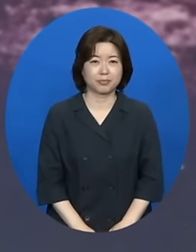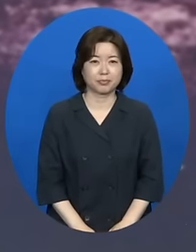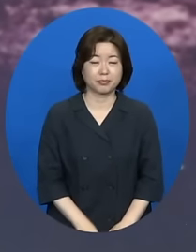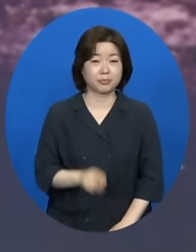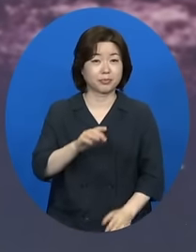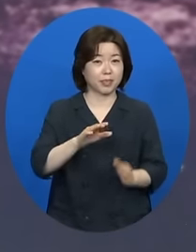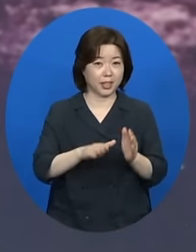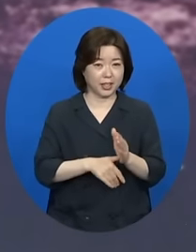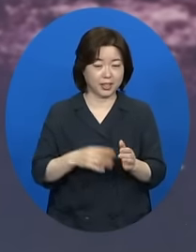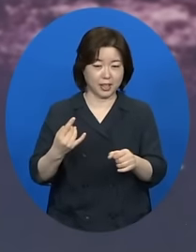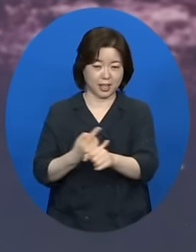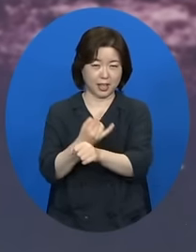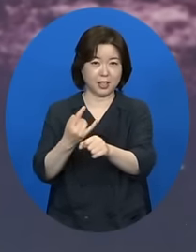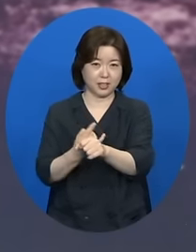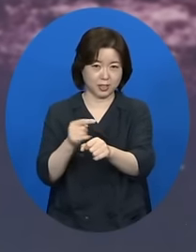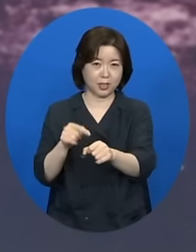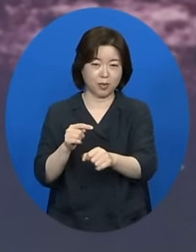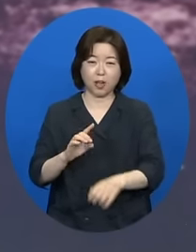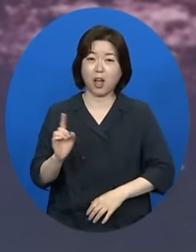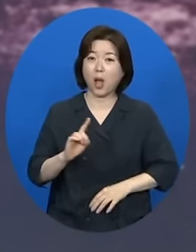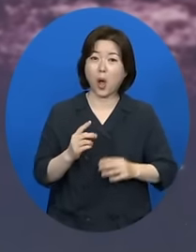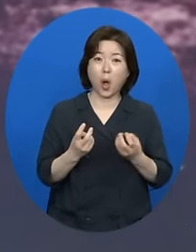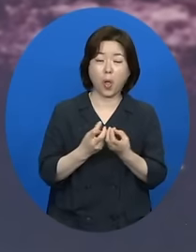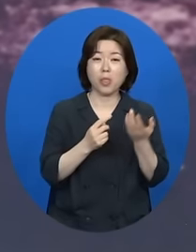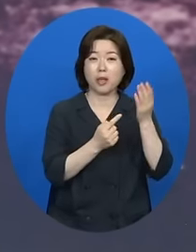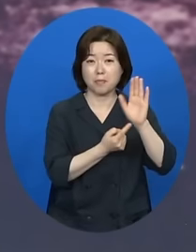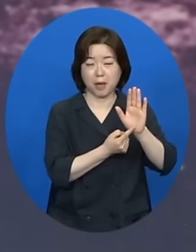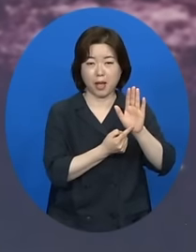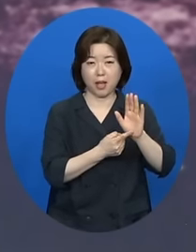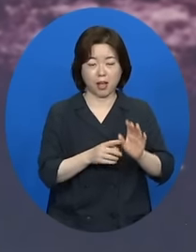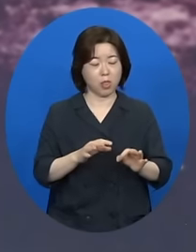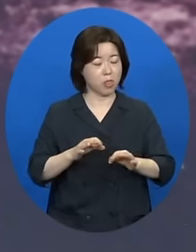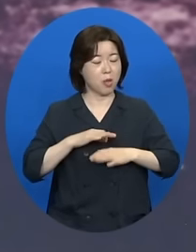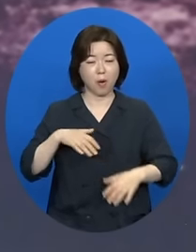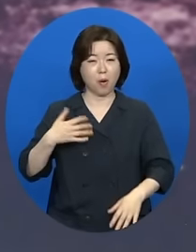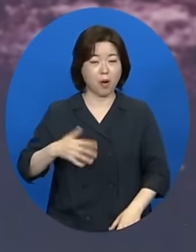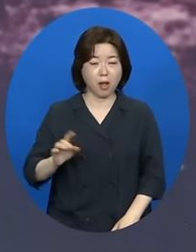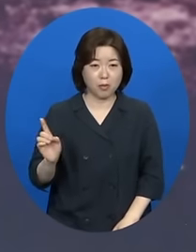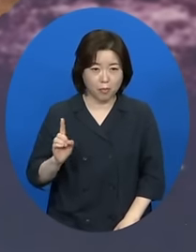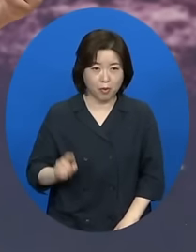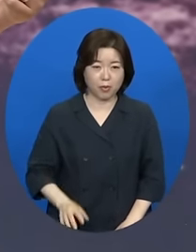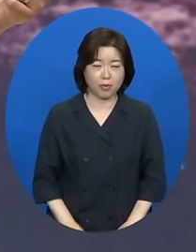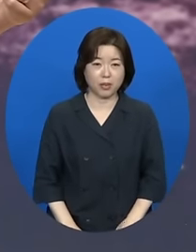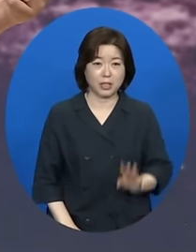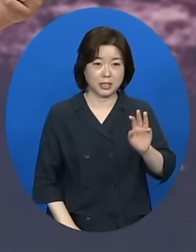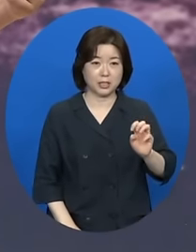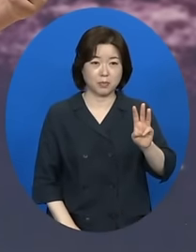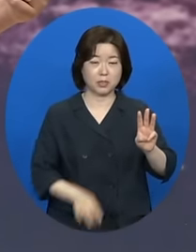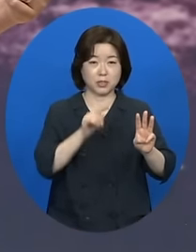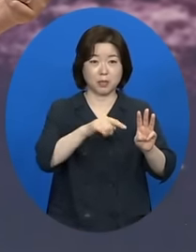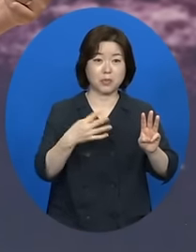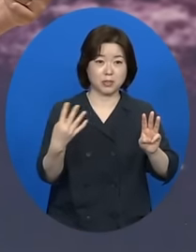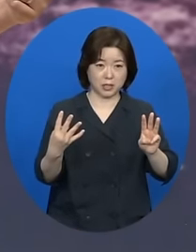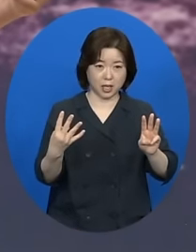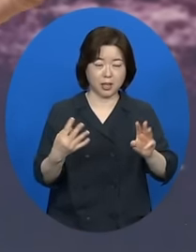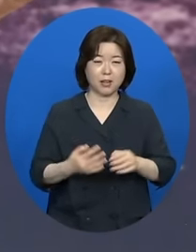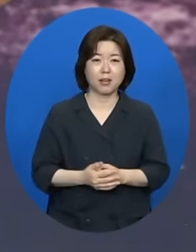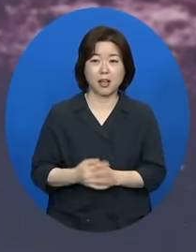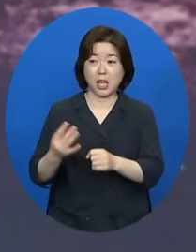이때 형 에서가 어떻게 반응하냐면 너무나 놀랍게도 4절에 보십시오. 에서가 가만히 있는 게